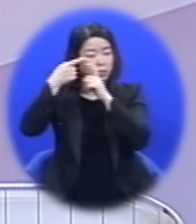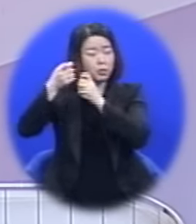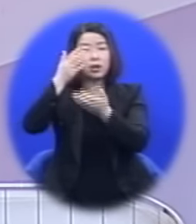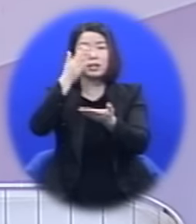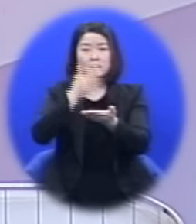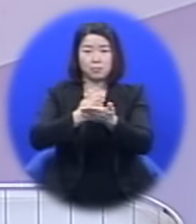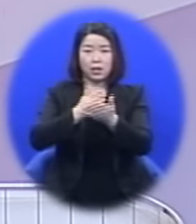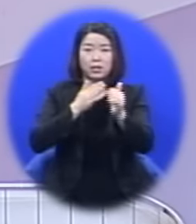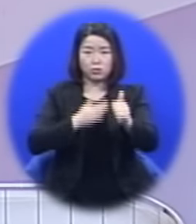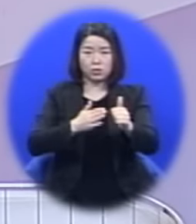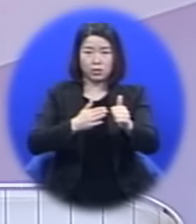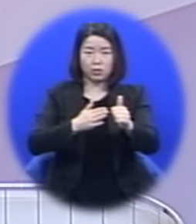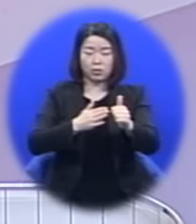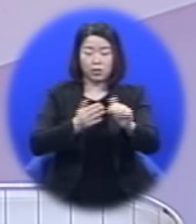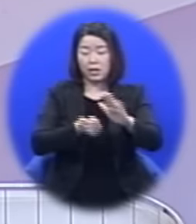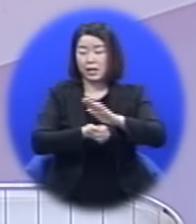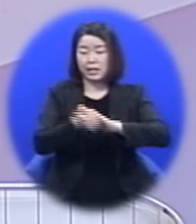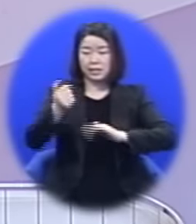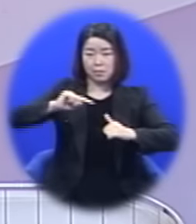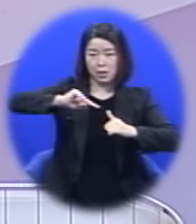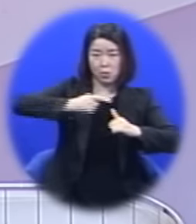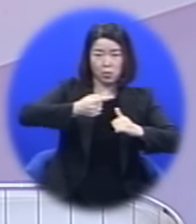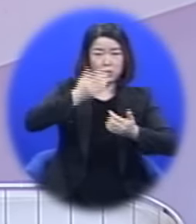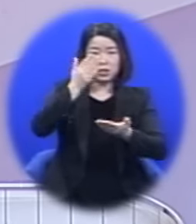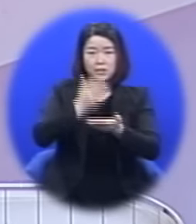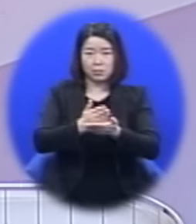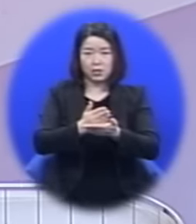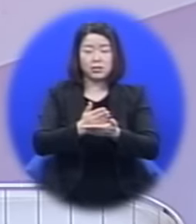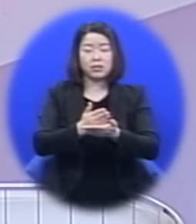말아주세요. 희망 고문하지 마세요.